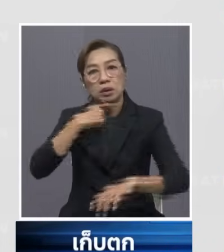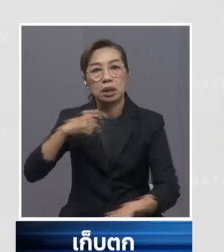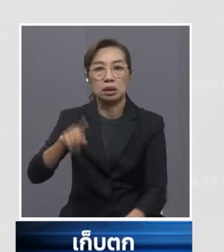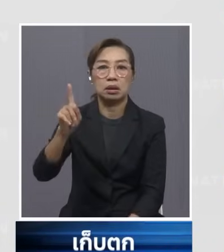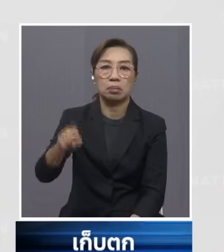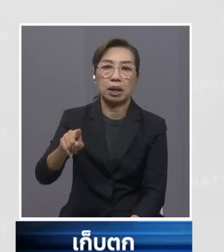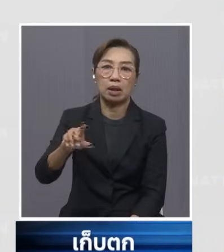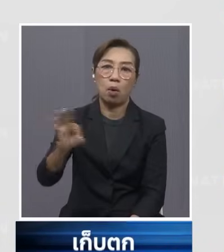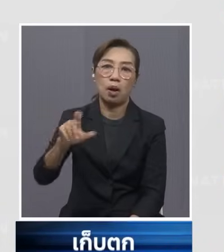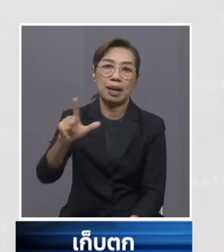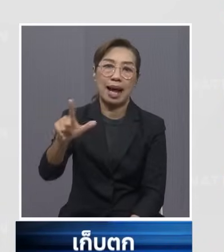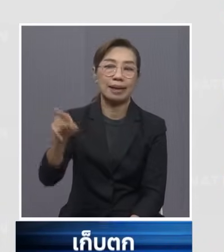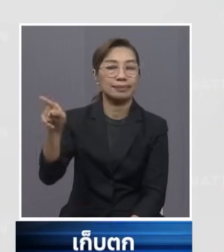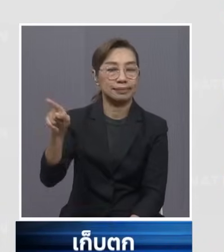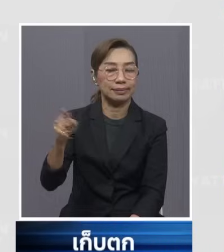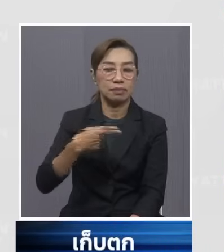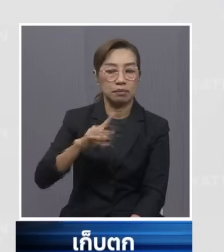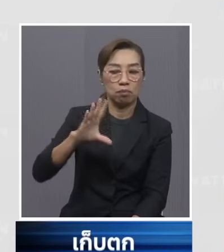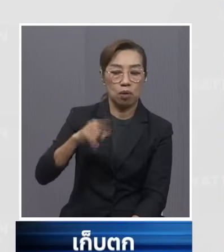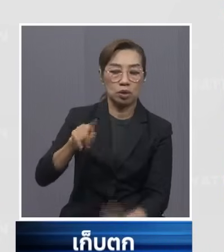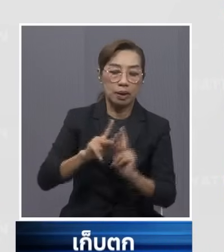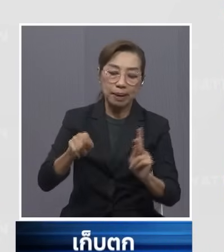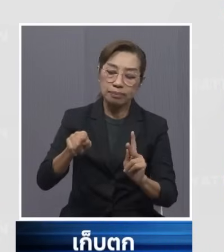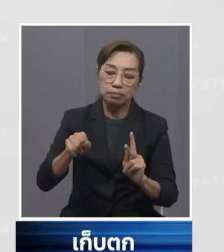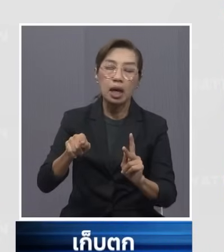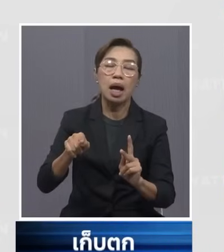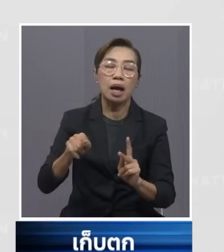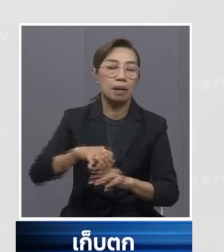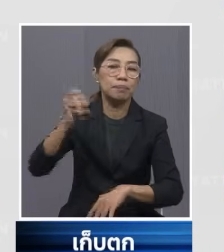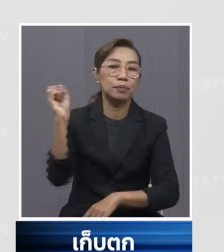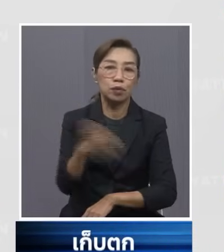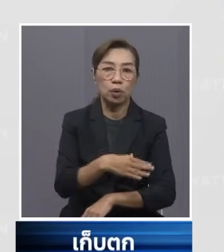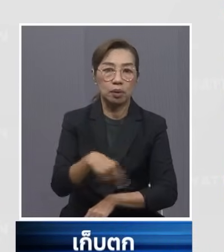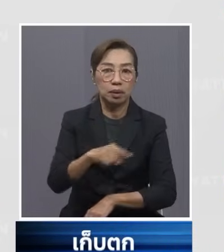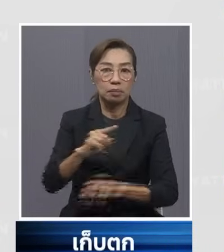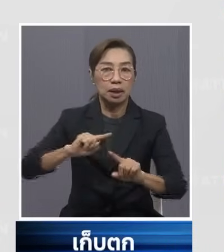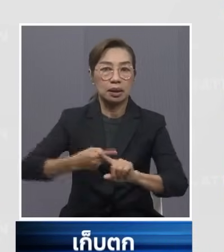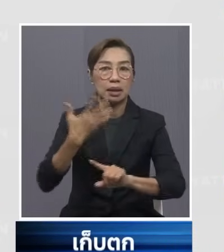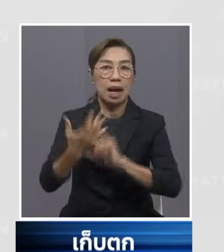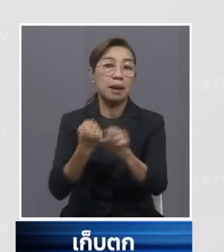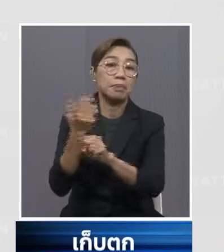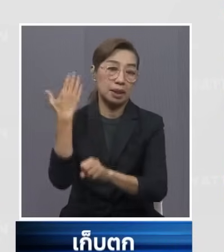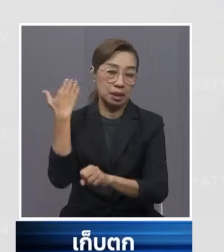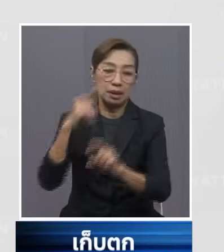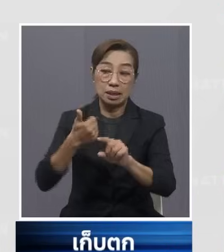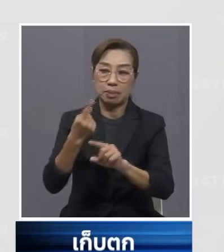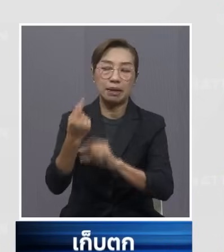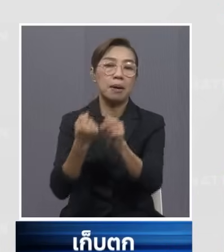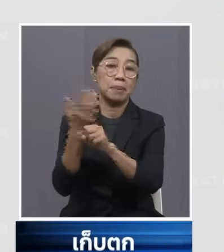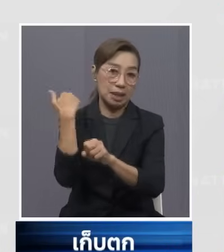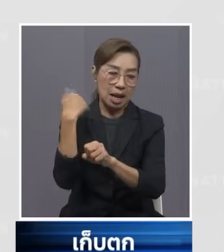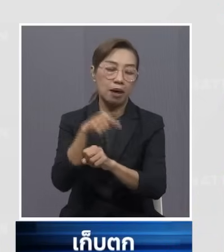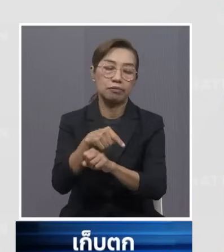1,900ล้านบาทคดีนี้ปปชชุดใหญ่ก็ตีตกไปเมื่อเดือนพฤศจิกายนปีที่แล้วเช่นเดียวกันนะครับคดี